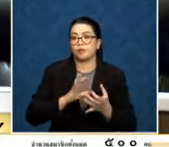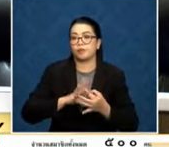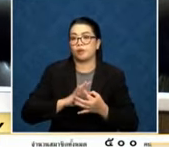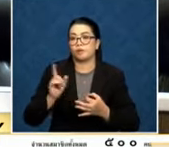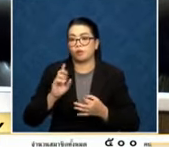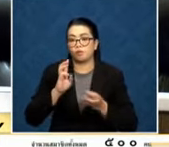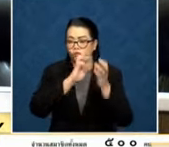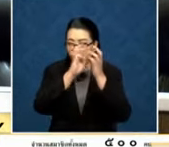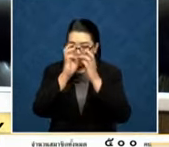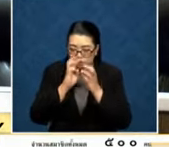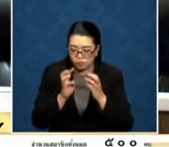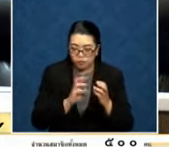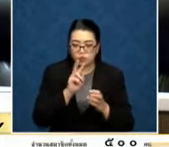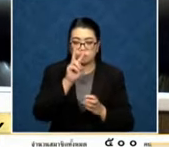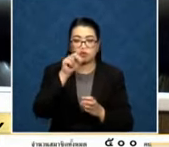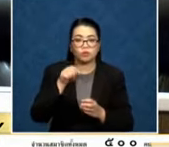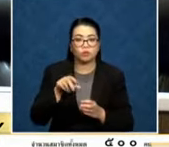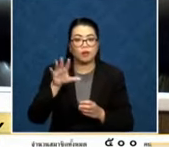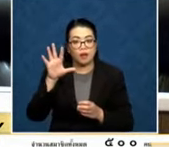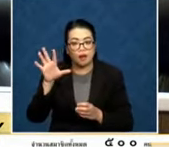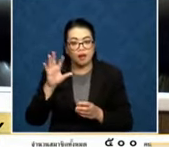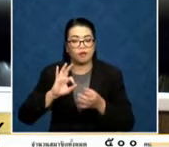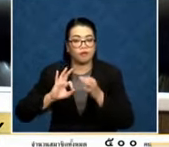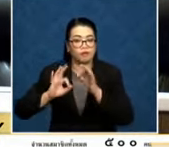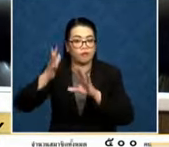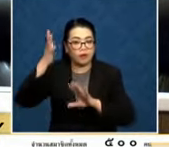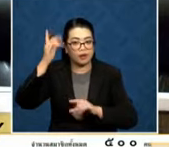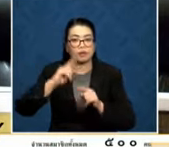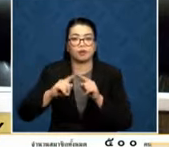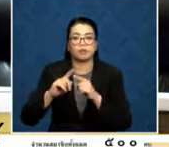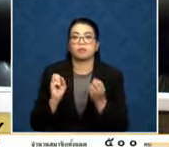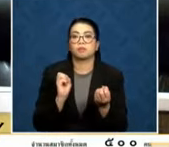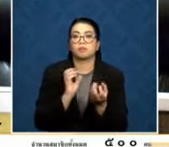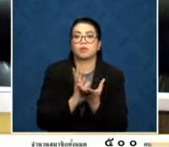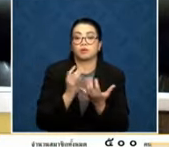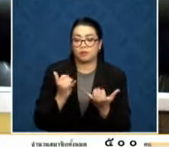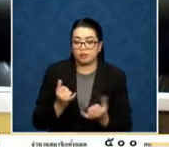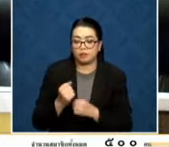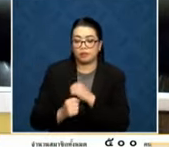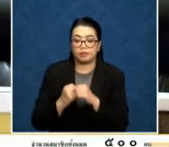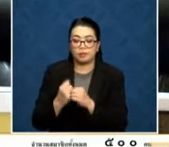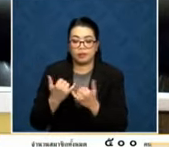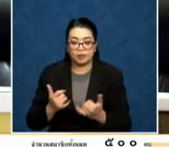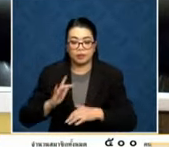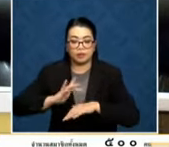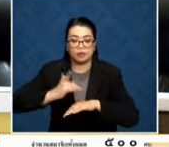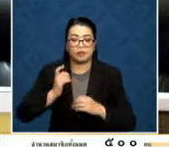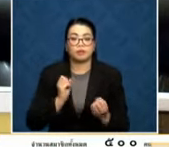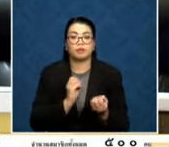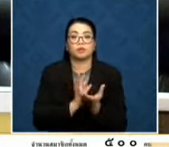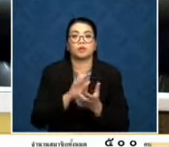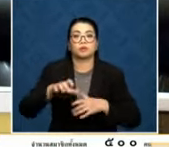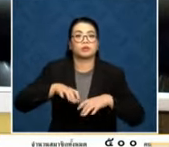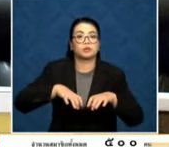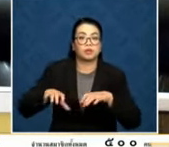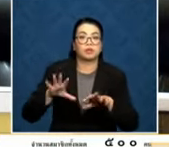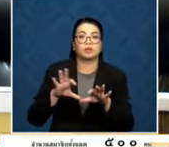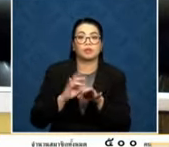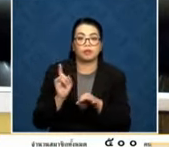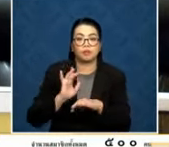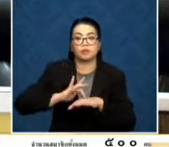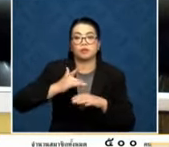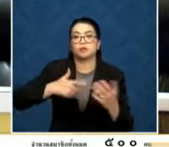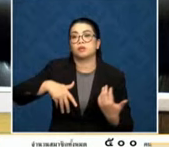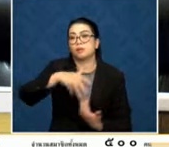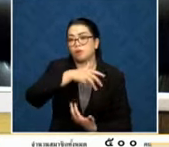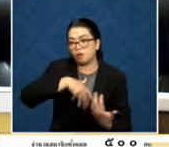จากฝุ่นควันจากอะไรหลายๆอย่างจากไฟป่านะครับปีนี้นะครับในส่วนของจัดสรรงบประมาณเรื่องสภาพแวด